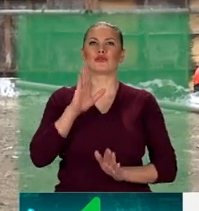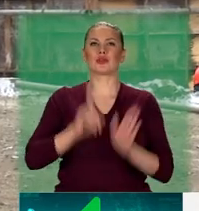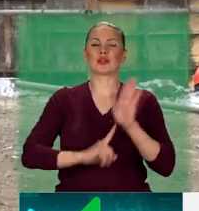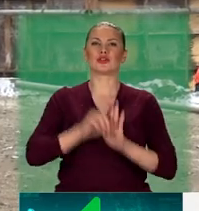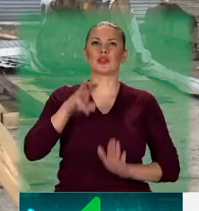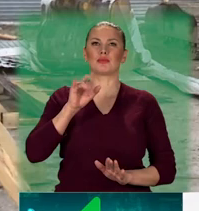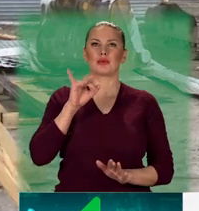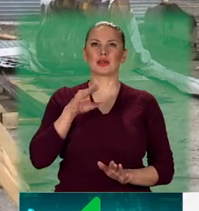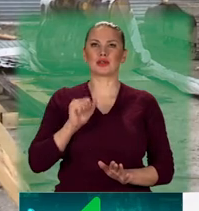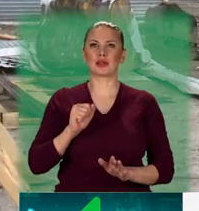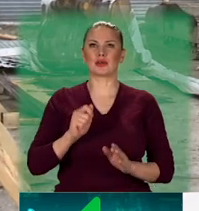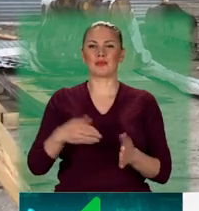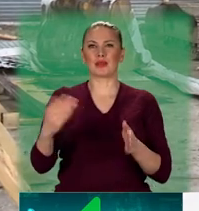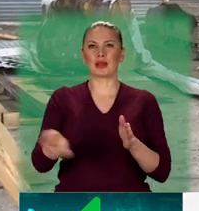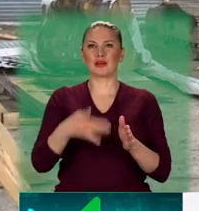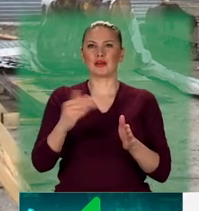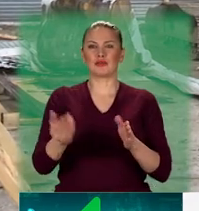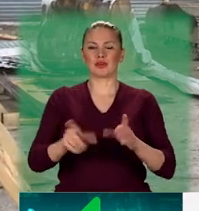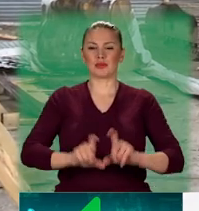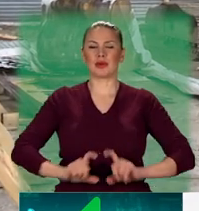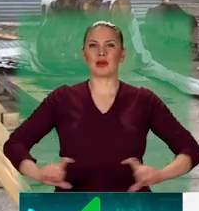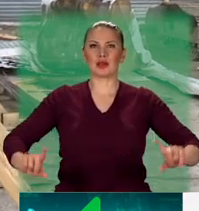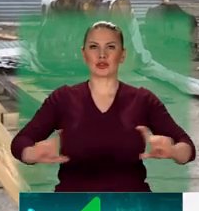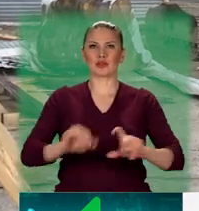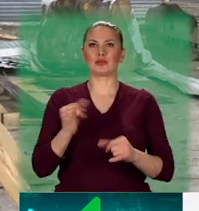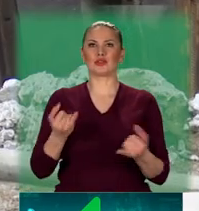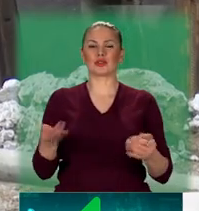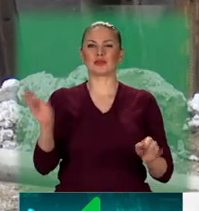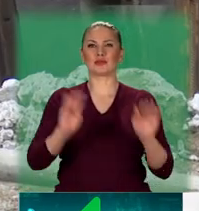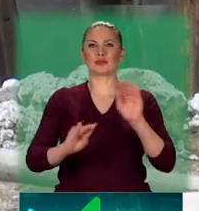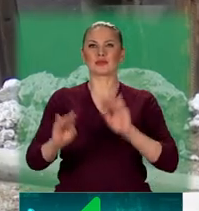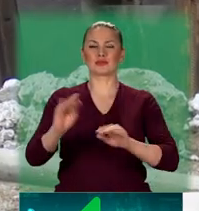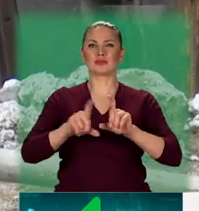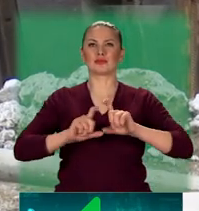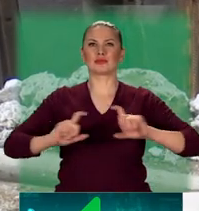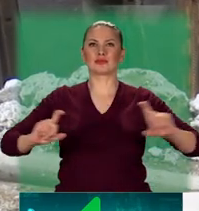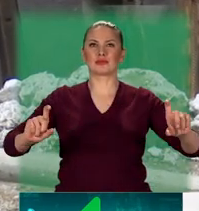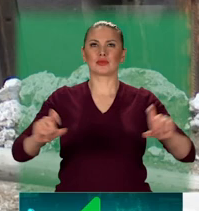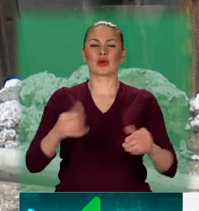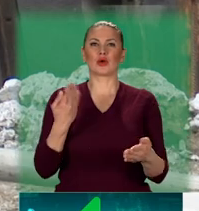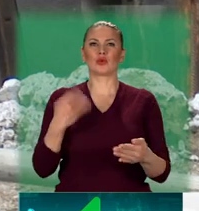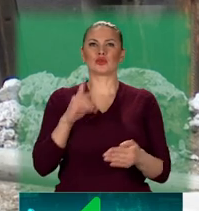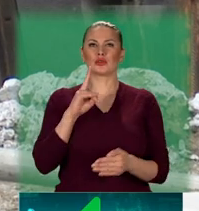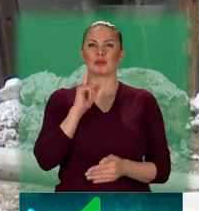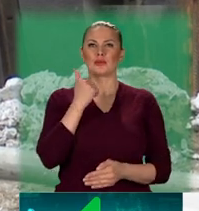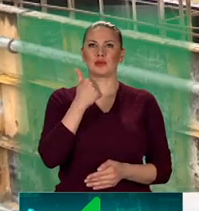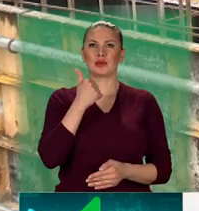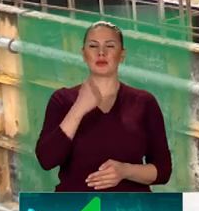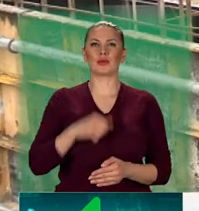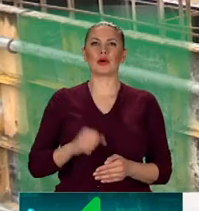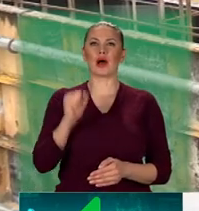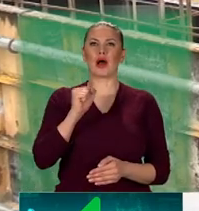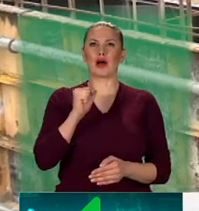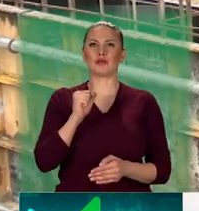это время рабочие выкопали котлован, и сейчас идет установка фундамента. Работы продлятся недолго. Уже к 1 августа, согласно